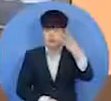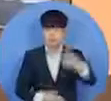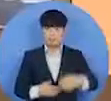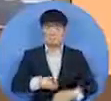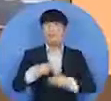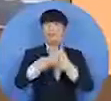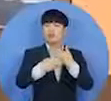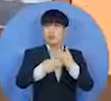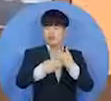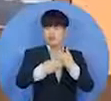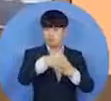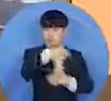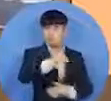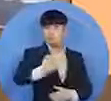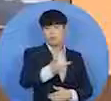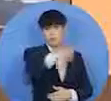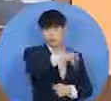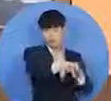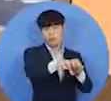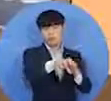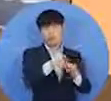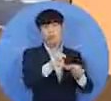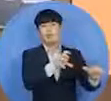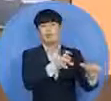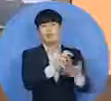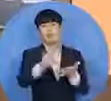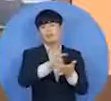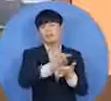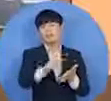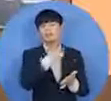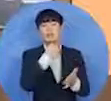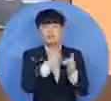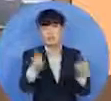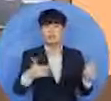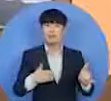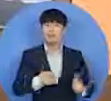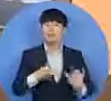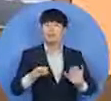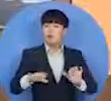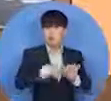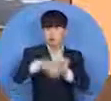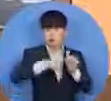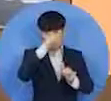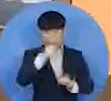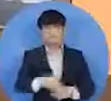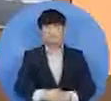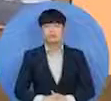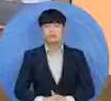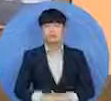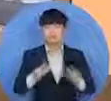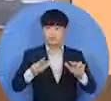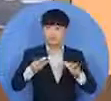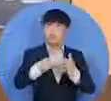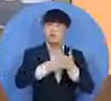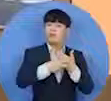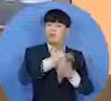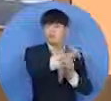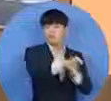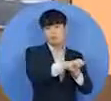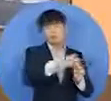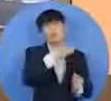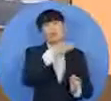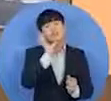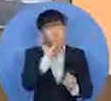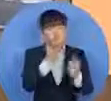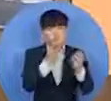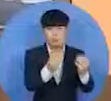개설한 63번 버스가 천안의료원을 이용하는 고령 이용자들의 큰 호응을 얻고 있습니다. 그동안